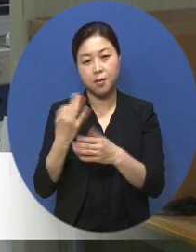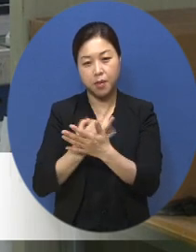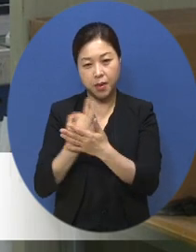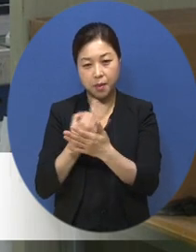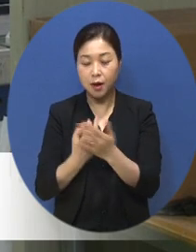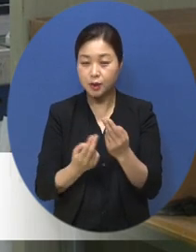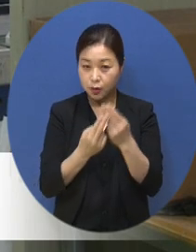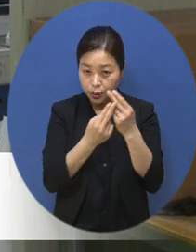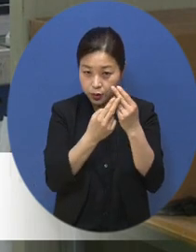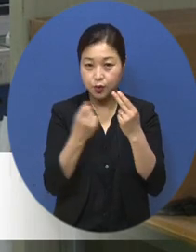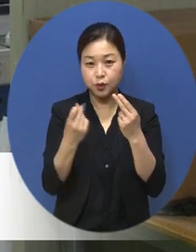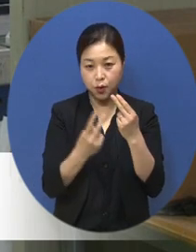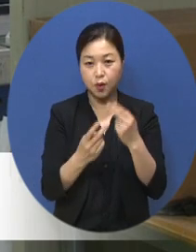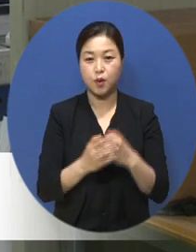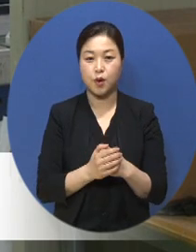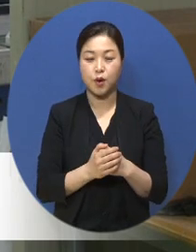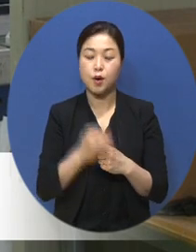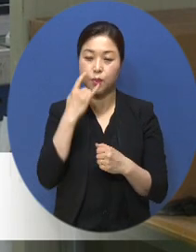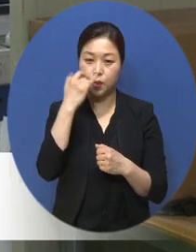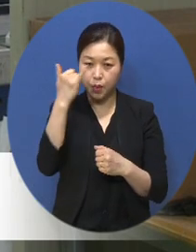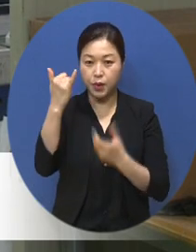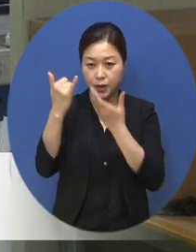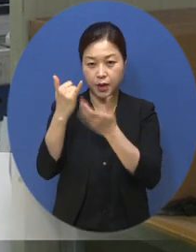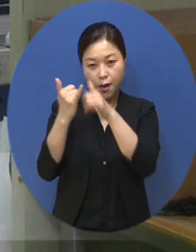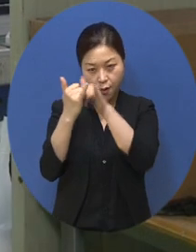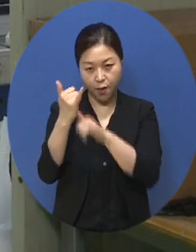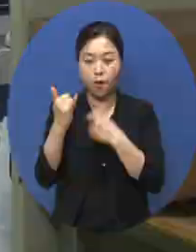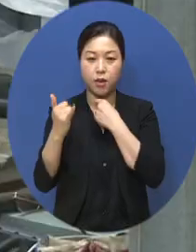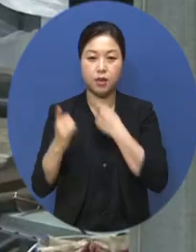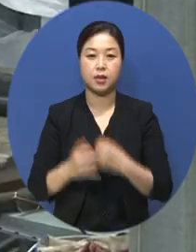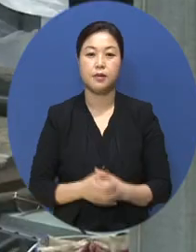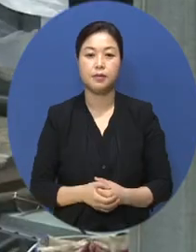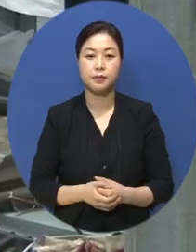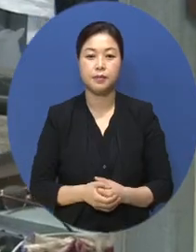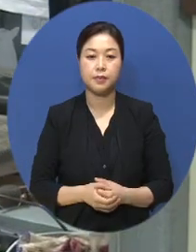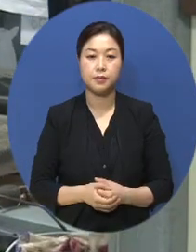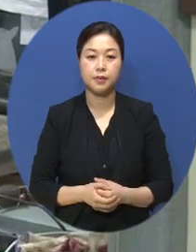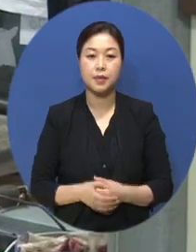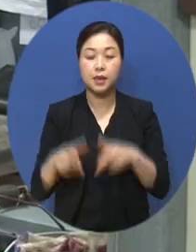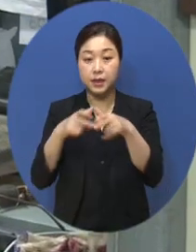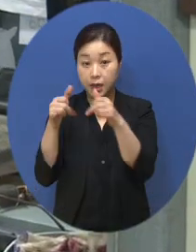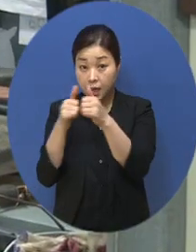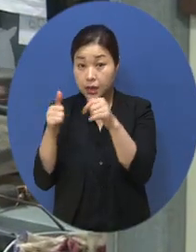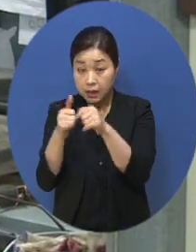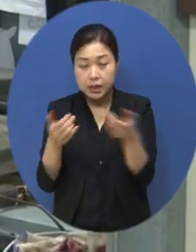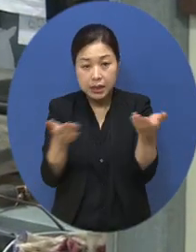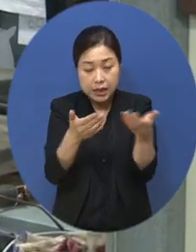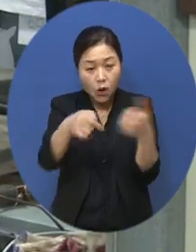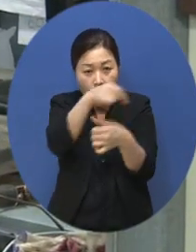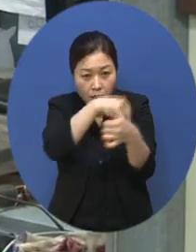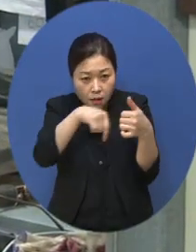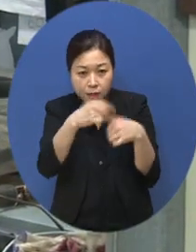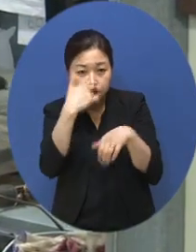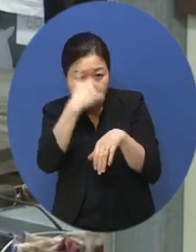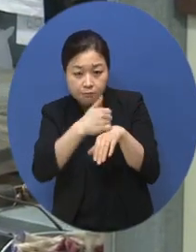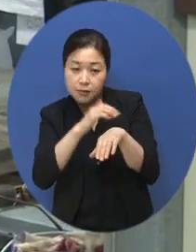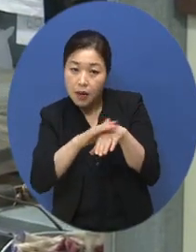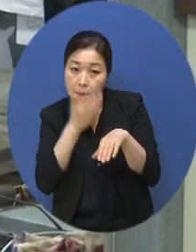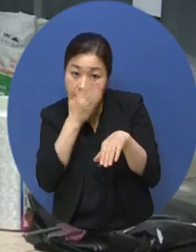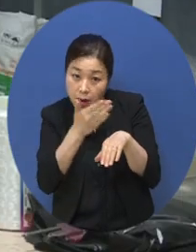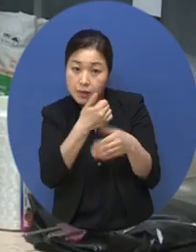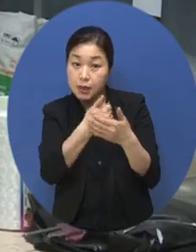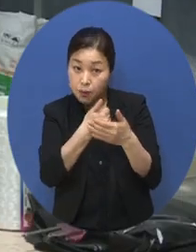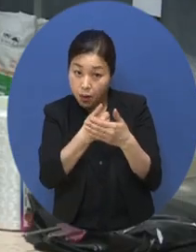저금도 하고 부모님께 효도하고 싶습니다. 장애인이 업무와 환경에 적응할 수 있는 현실적인